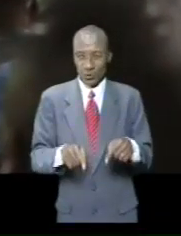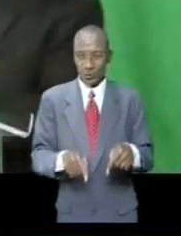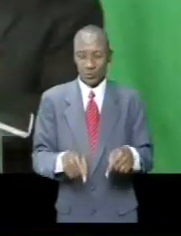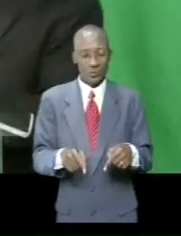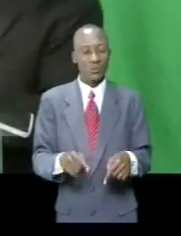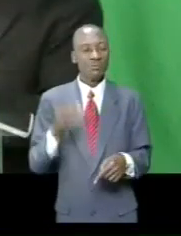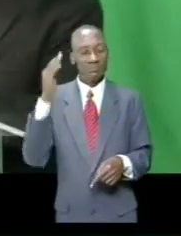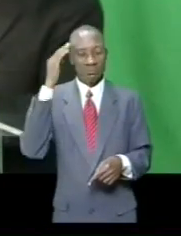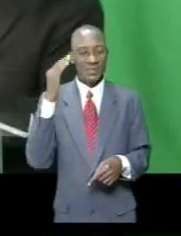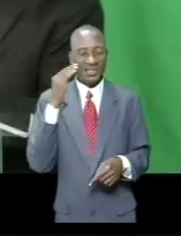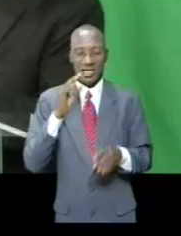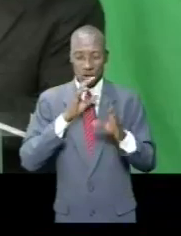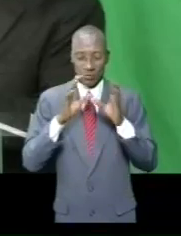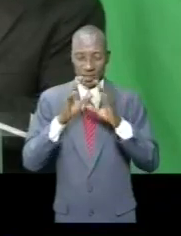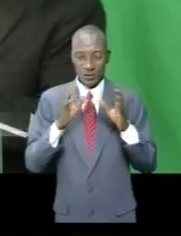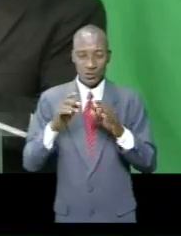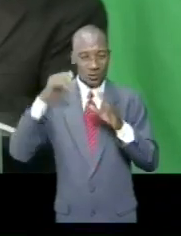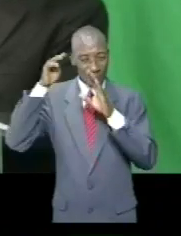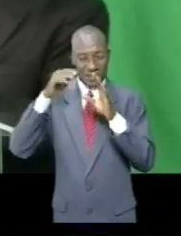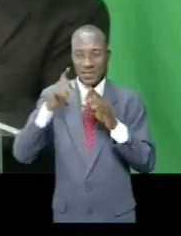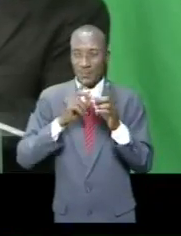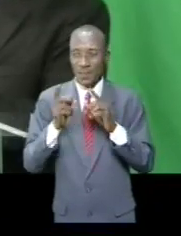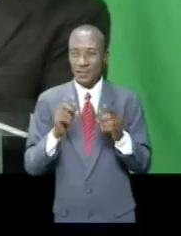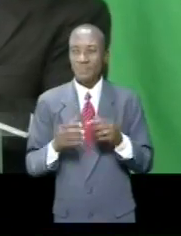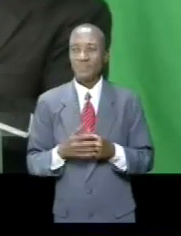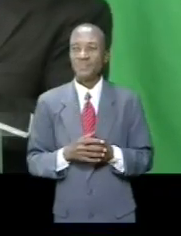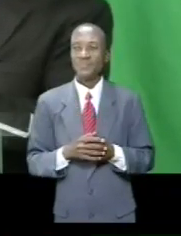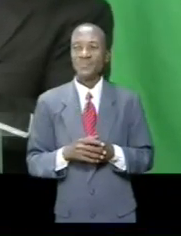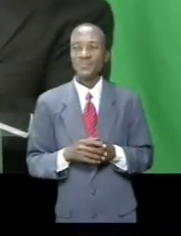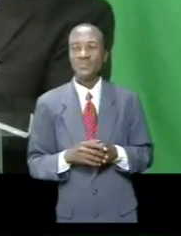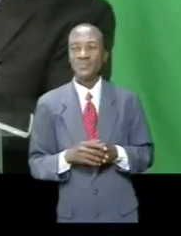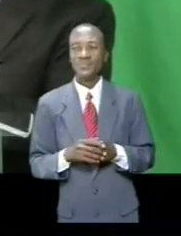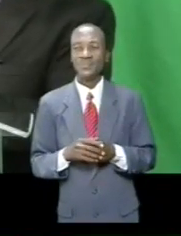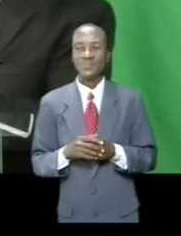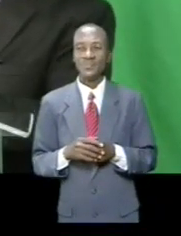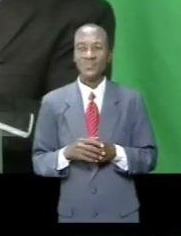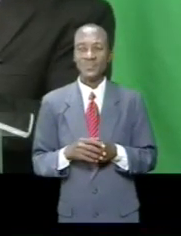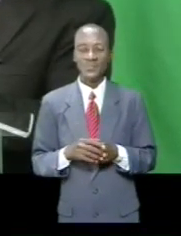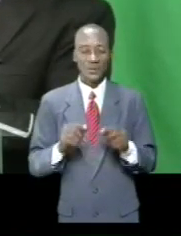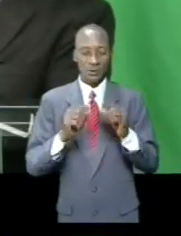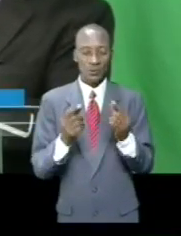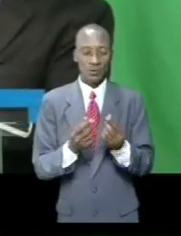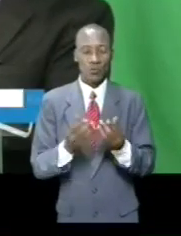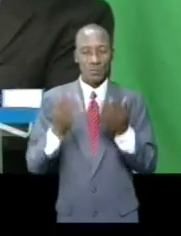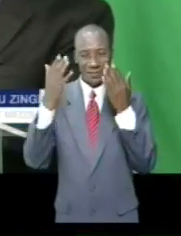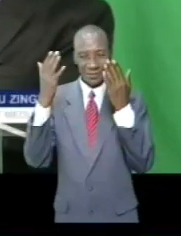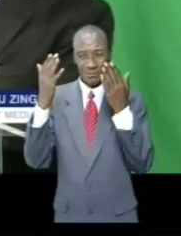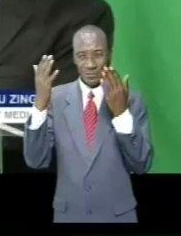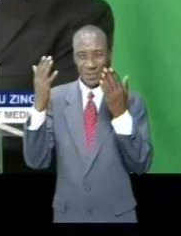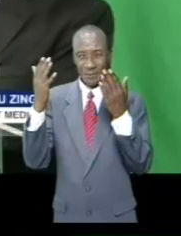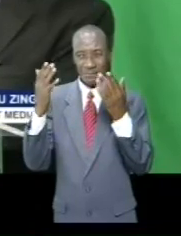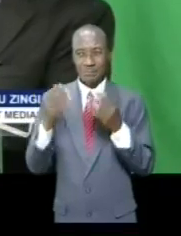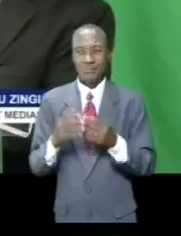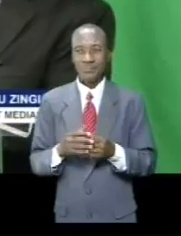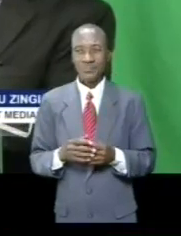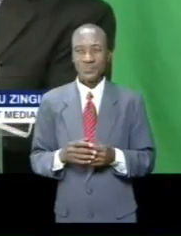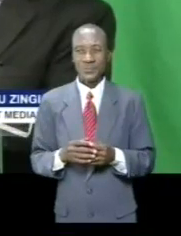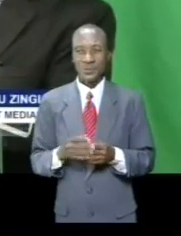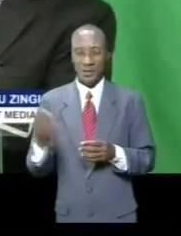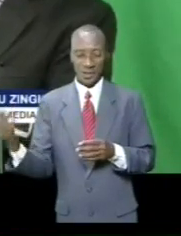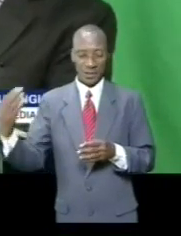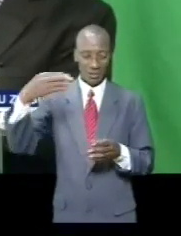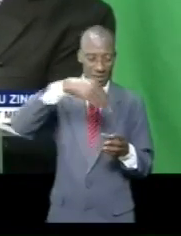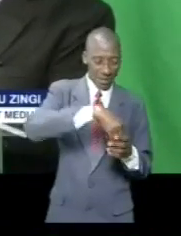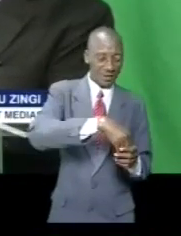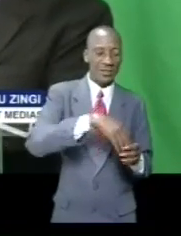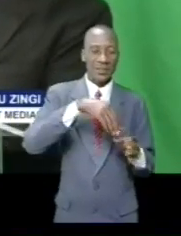ministre de la Communication et Médias. En mars 2020, les troupes zambiennes ont commencé à occuper une partie du